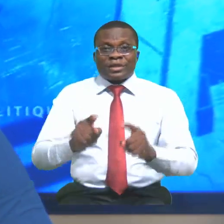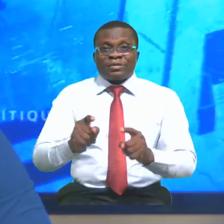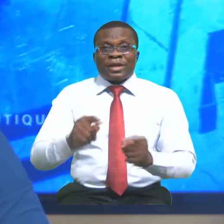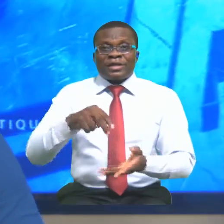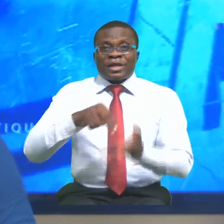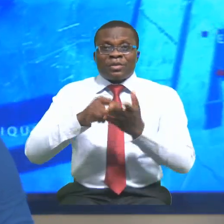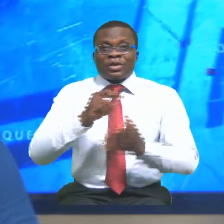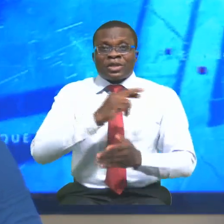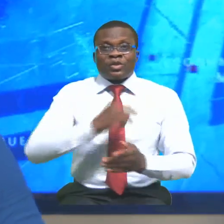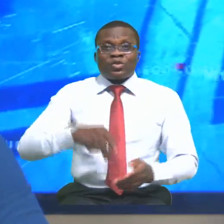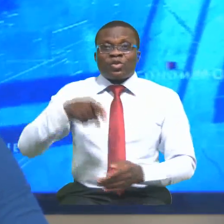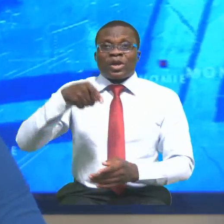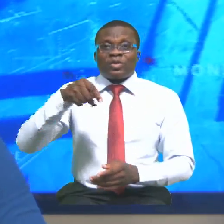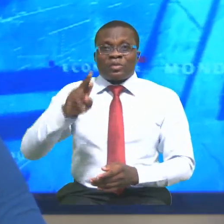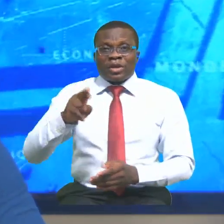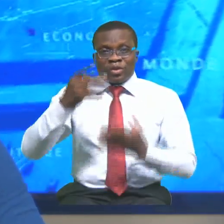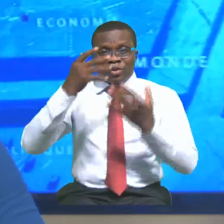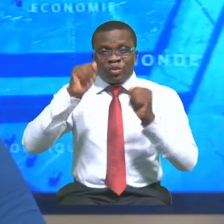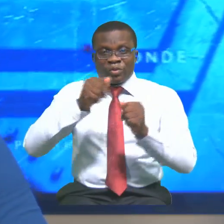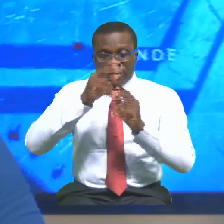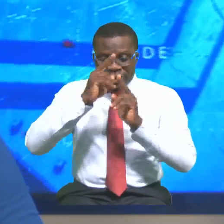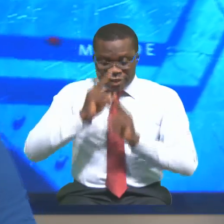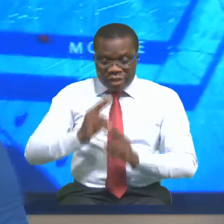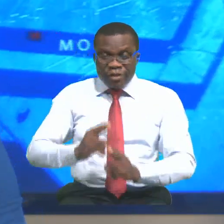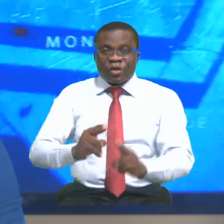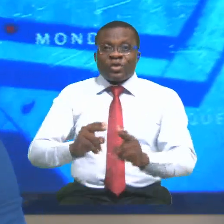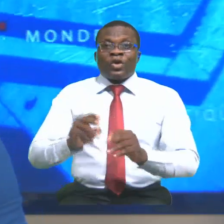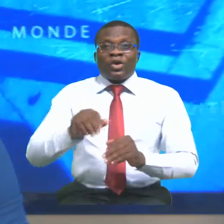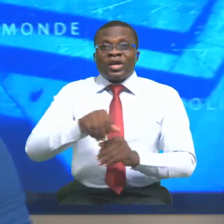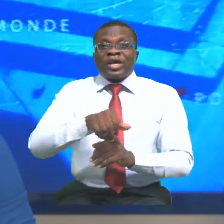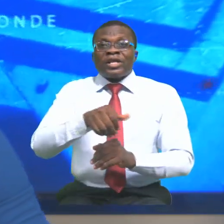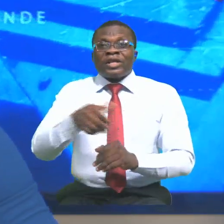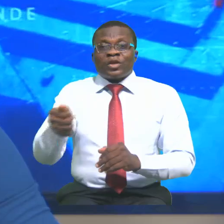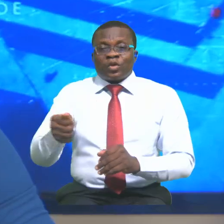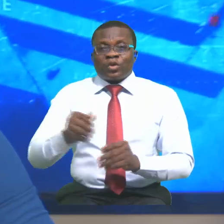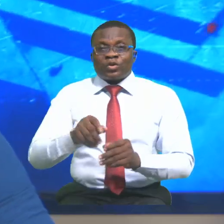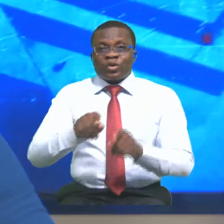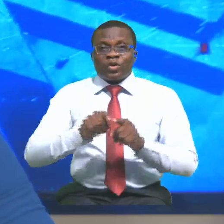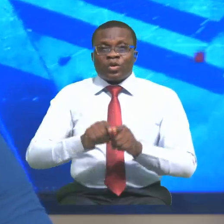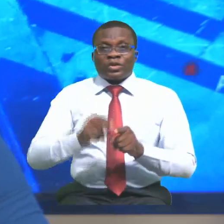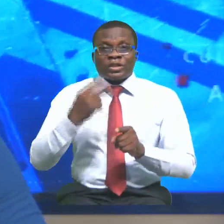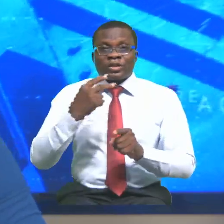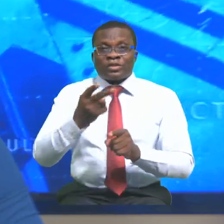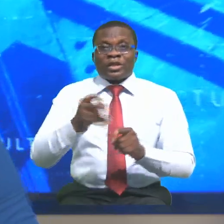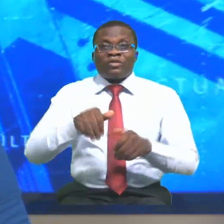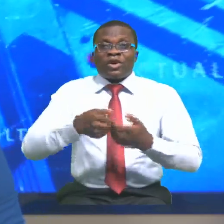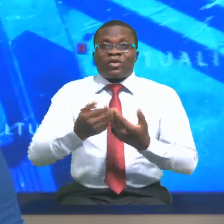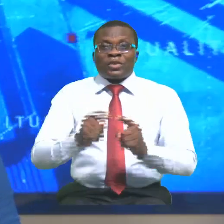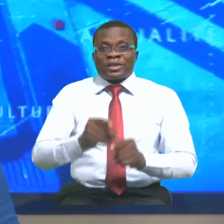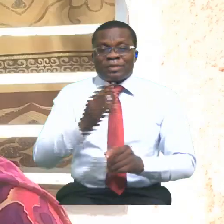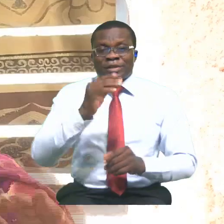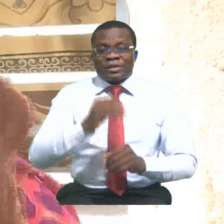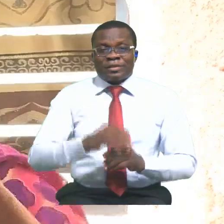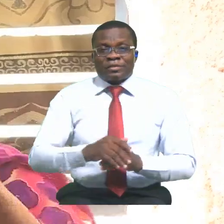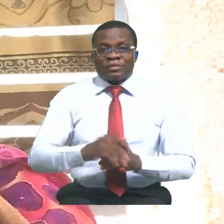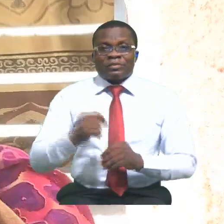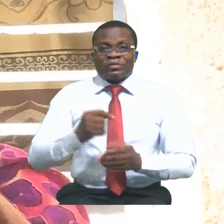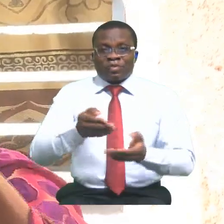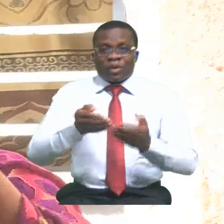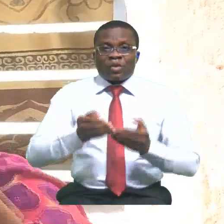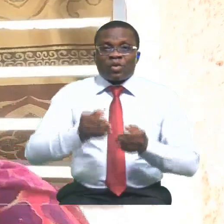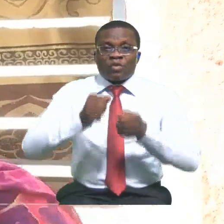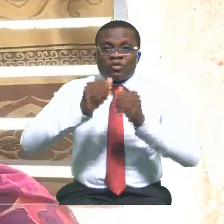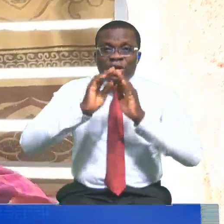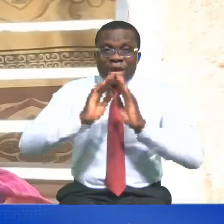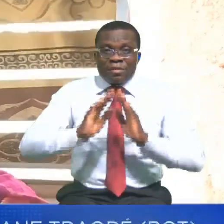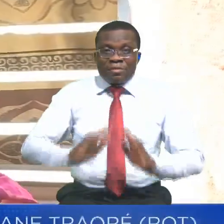du roi de Parako, du président d'honneur et de la marraine du réseau Ousmane Traoré, Ronald Robinson, Michael Nouati. Nous voulons la